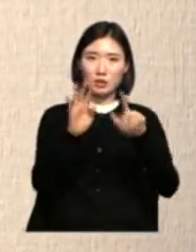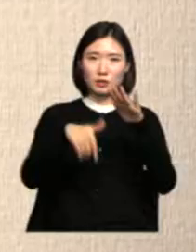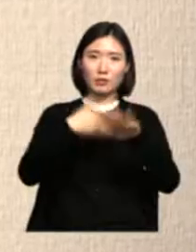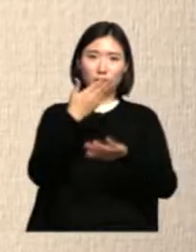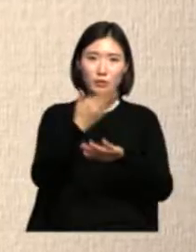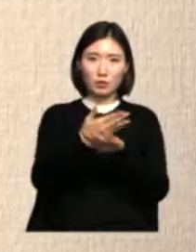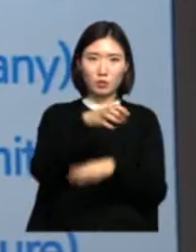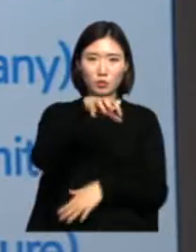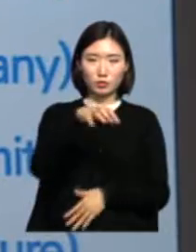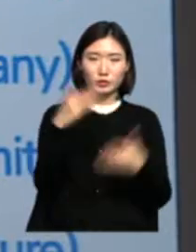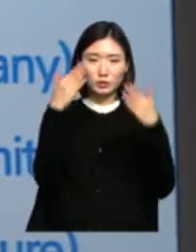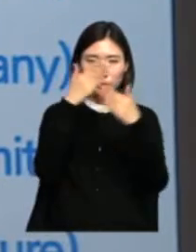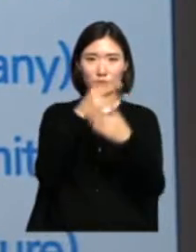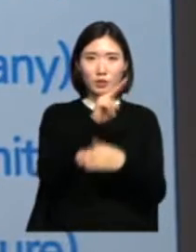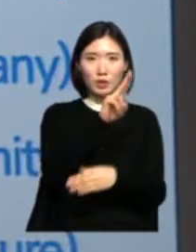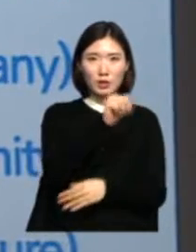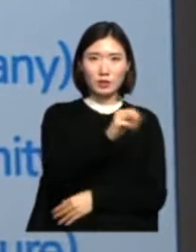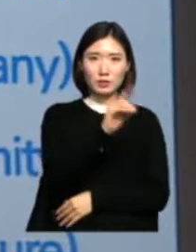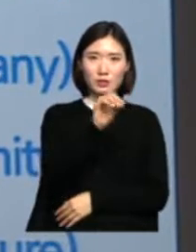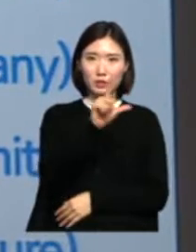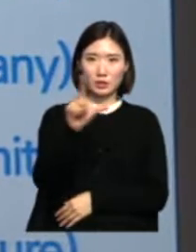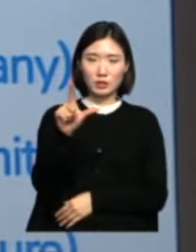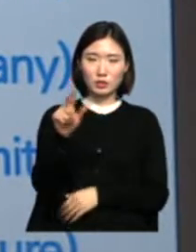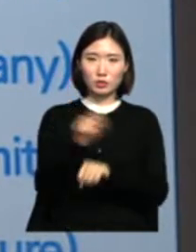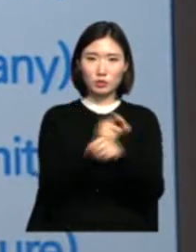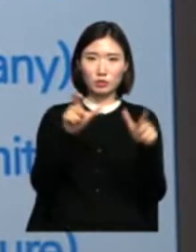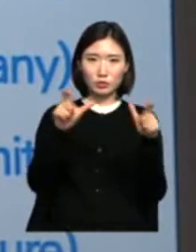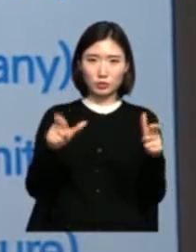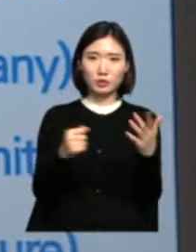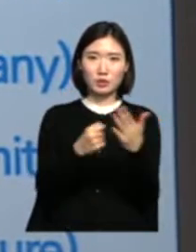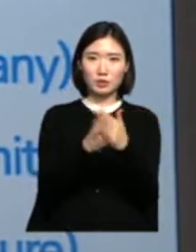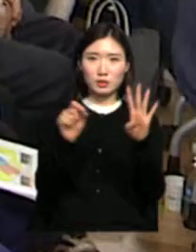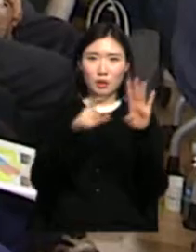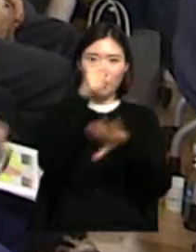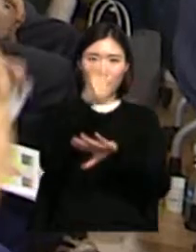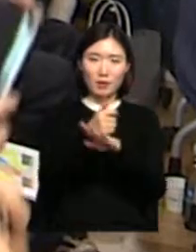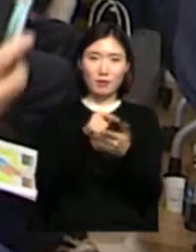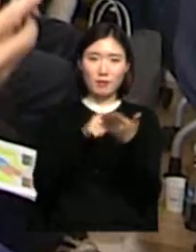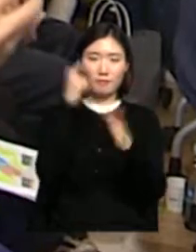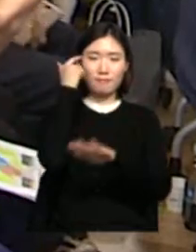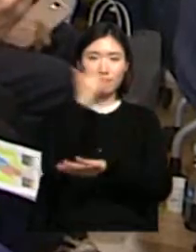중심지로 주목받는 양재 R&D 특구 지정을 오는 4월 말에 신청할